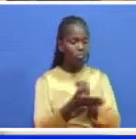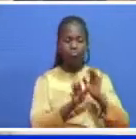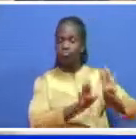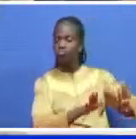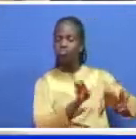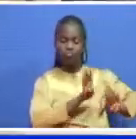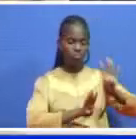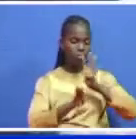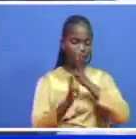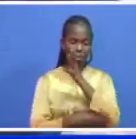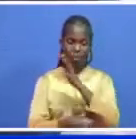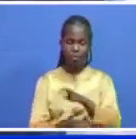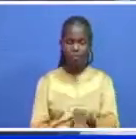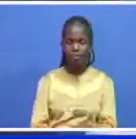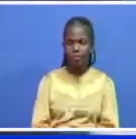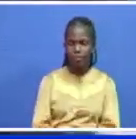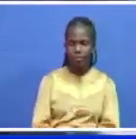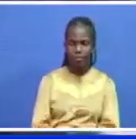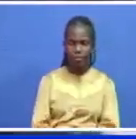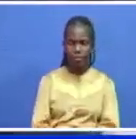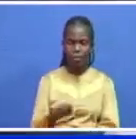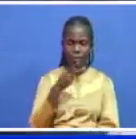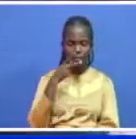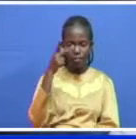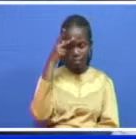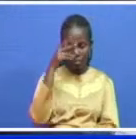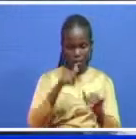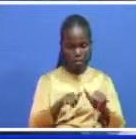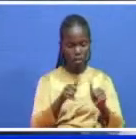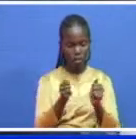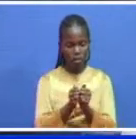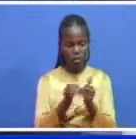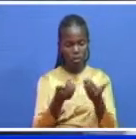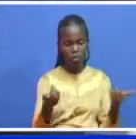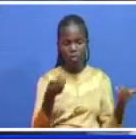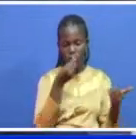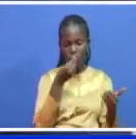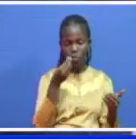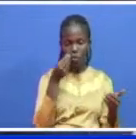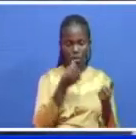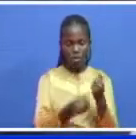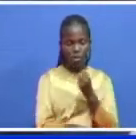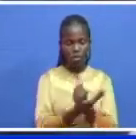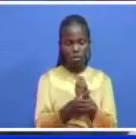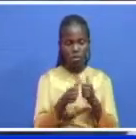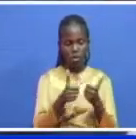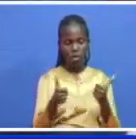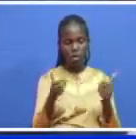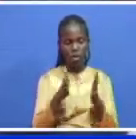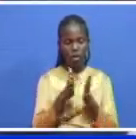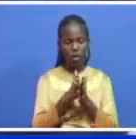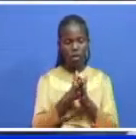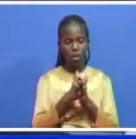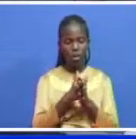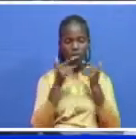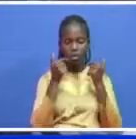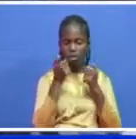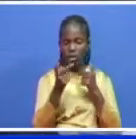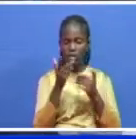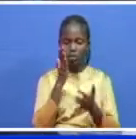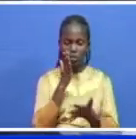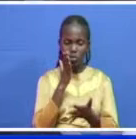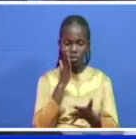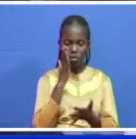mitu wa medhuku. Yasei, maku ikala na siana siwa kuwe misini, masie enesa na maimatavya kuodhei kila kithuku na kila